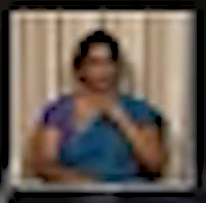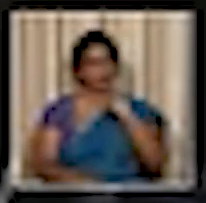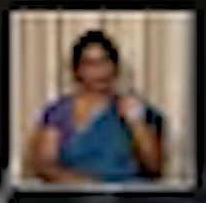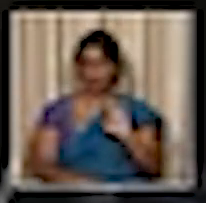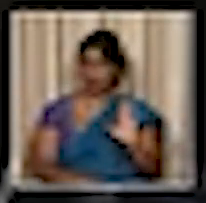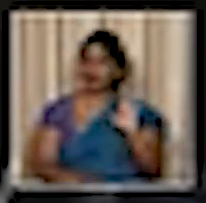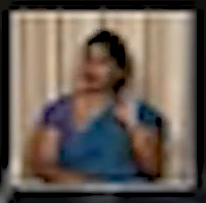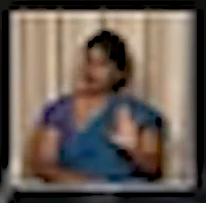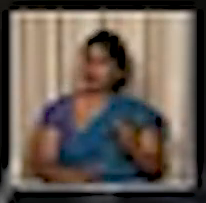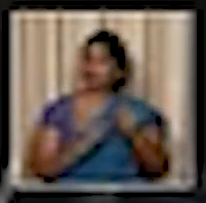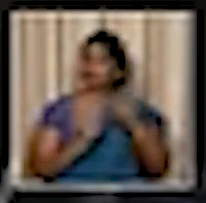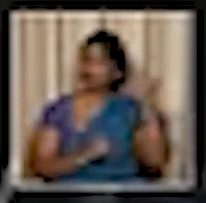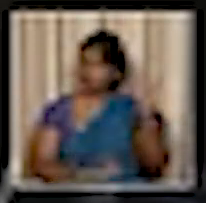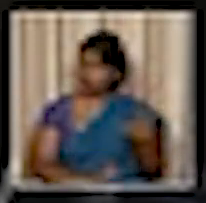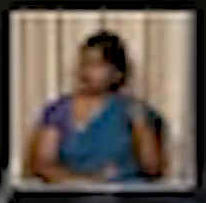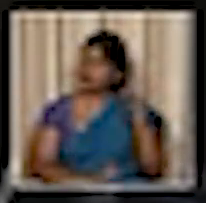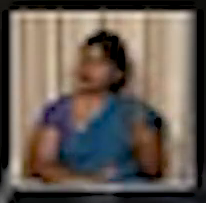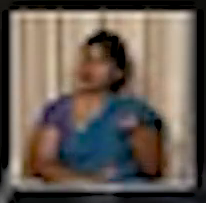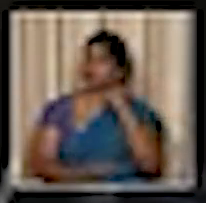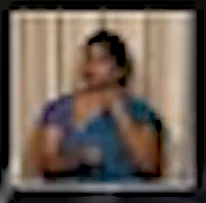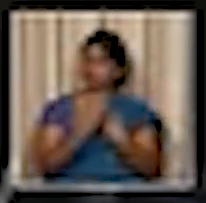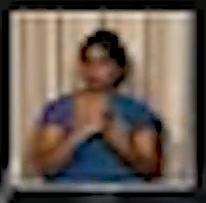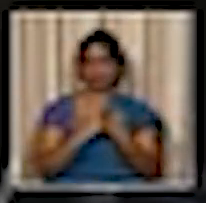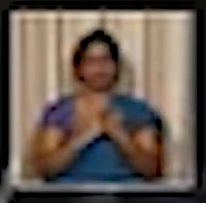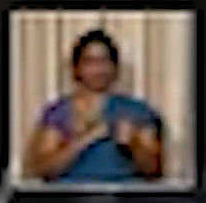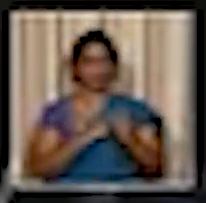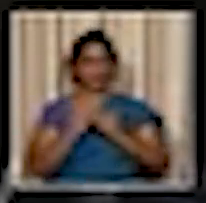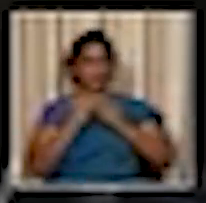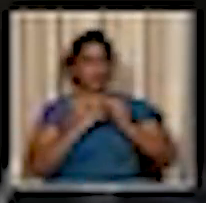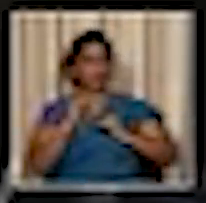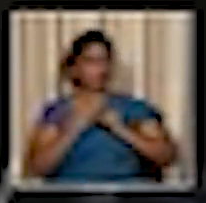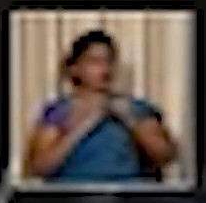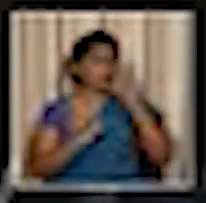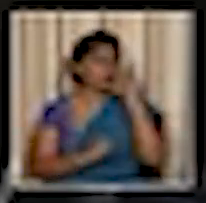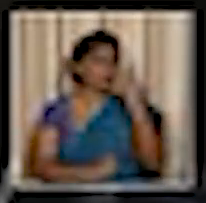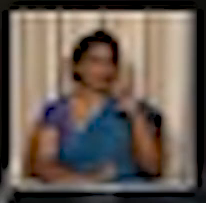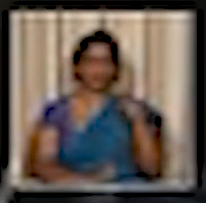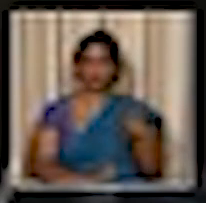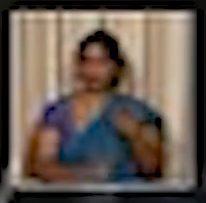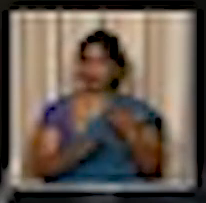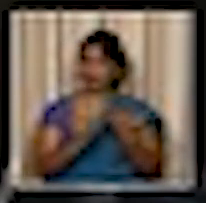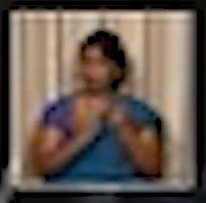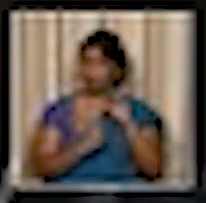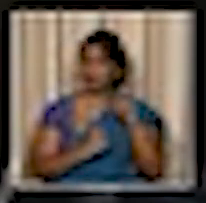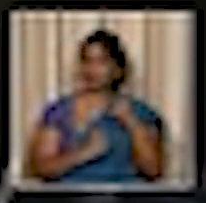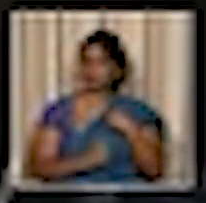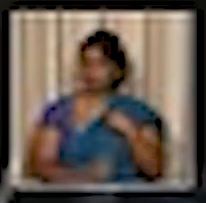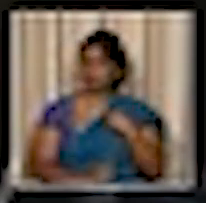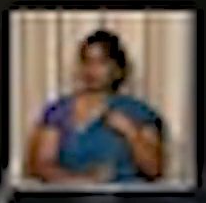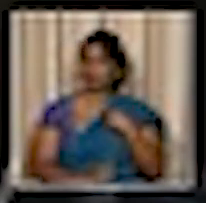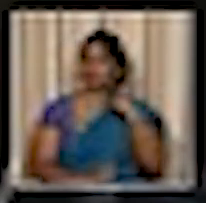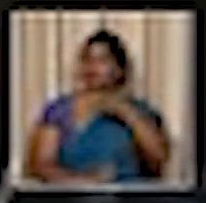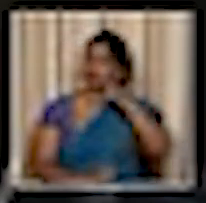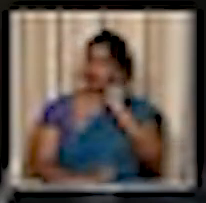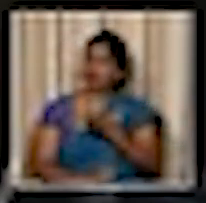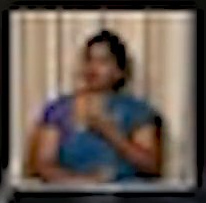නැහැ. නමුත් ඉදිරියේදී මේ විමර්ශන කටයුතු සහ පියවර ගැනීම සලකා බලලා අවශ්‍ය වුවහොත් මම ඔබතුමාගේ